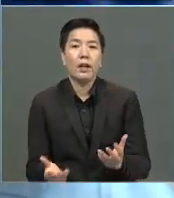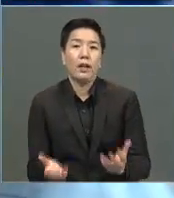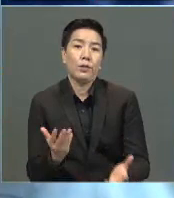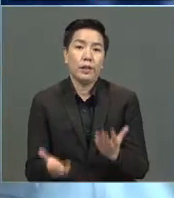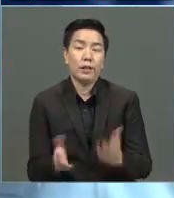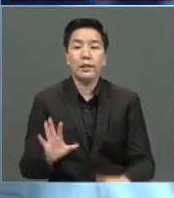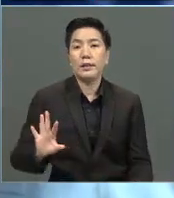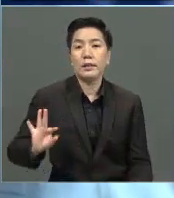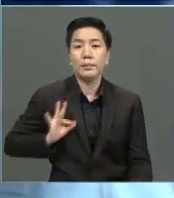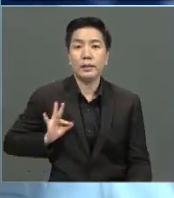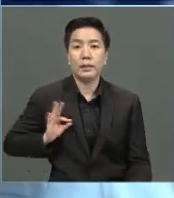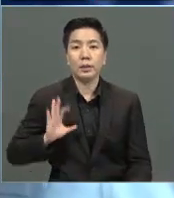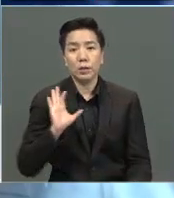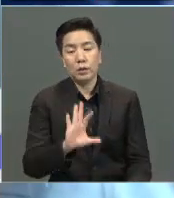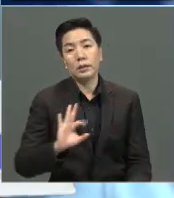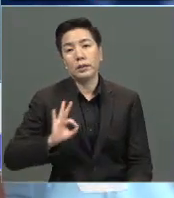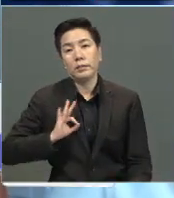แล้วแต่สมาชิกพรรคนะ